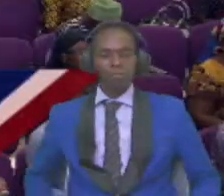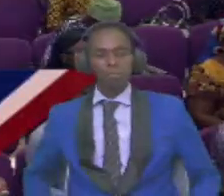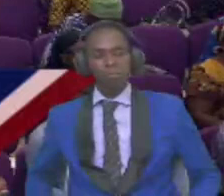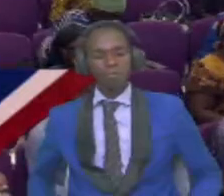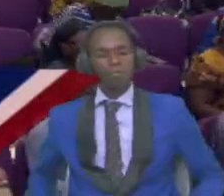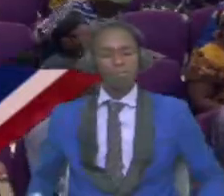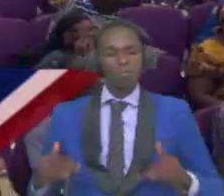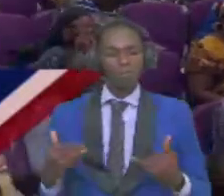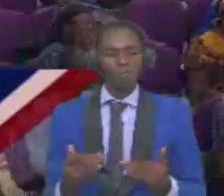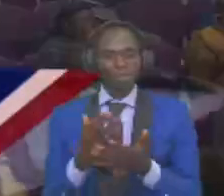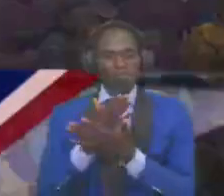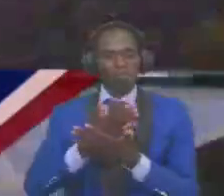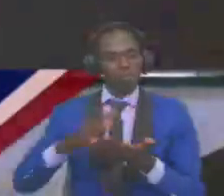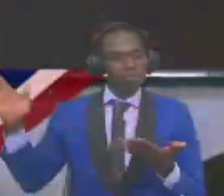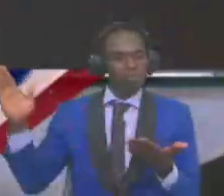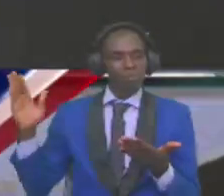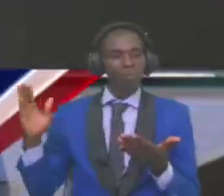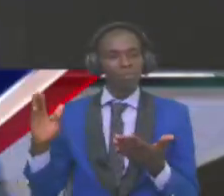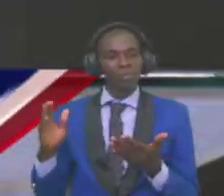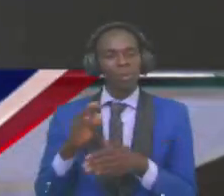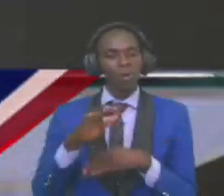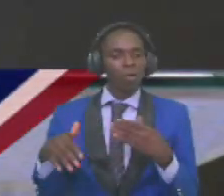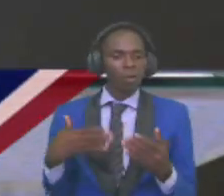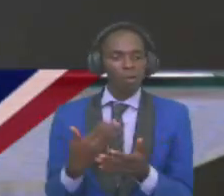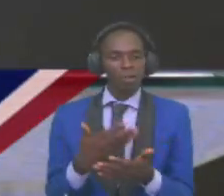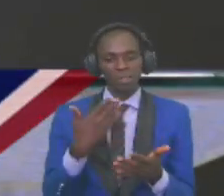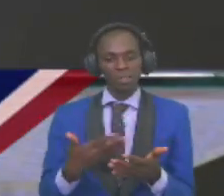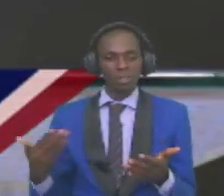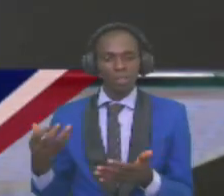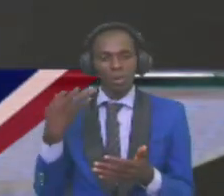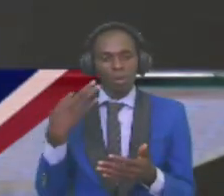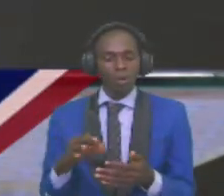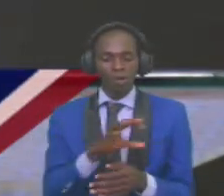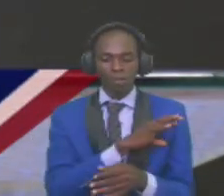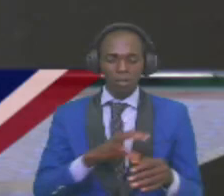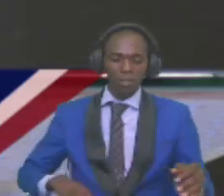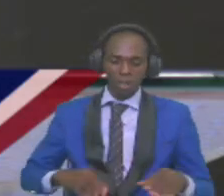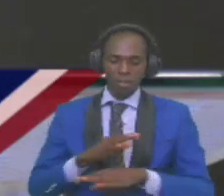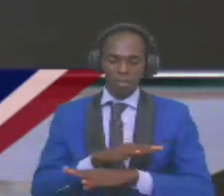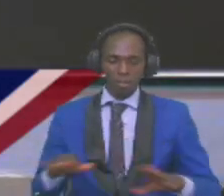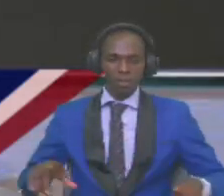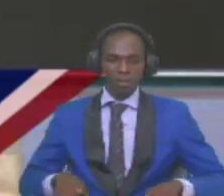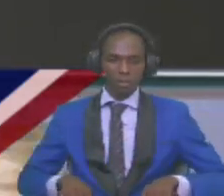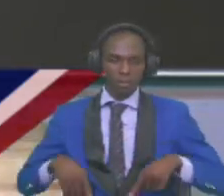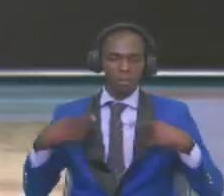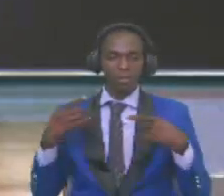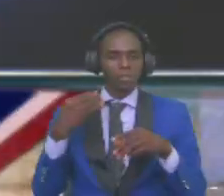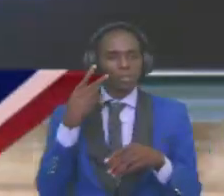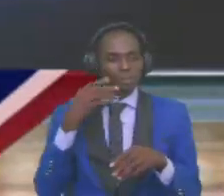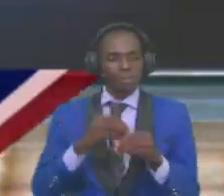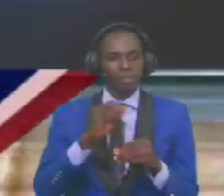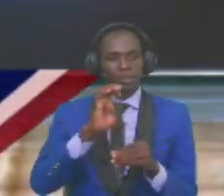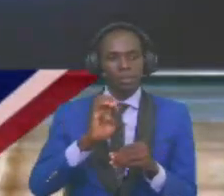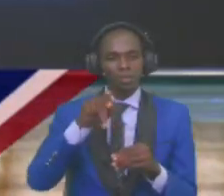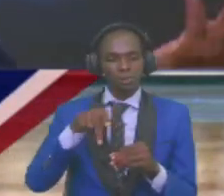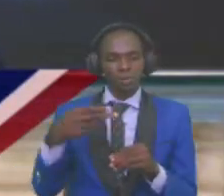ce qui est d'une vie sacrée somme jean vit sa crise homme voyant et feyzin